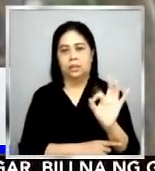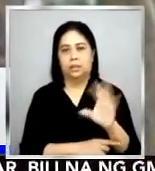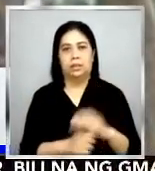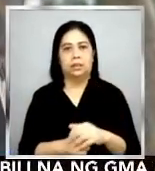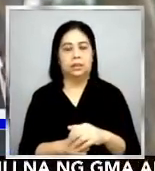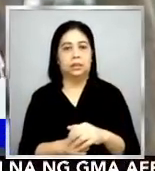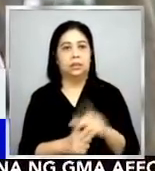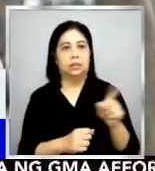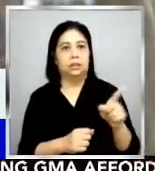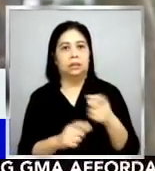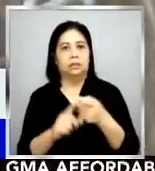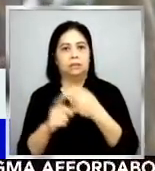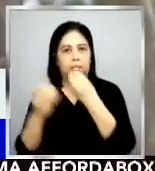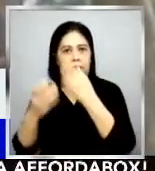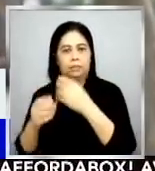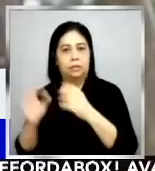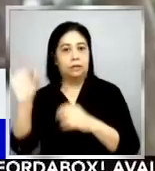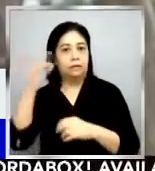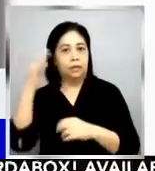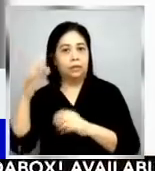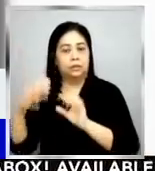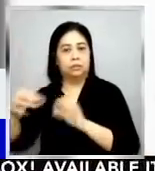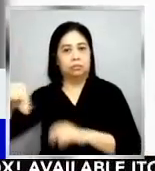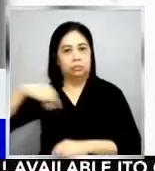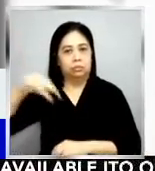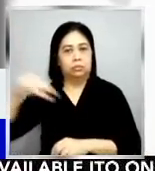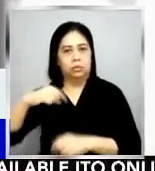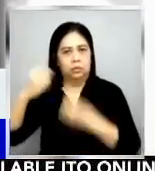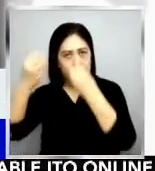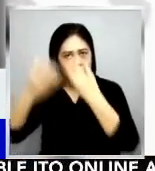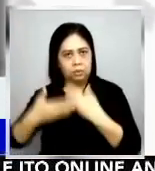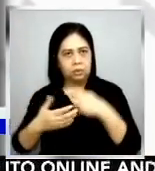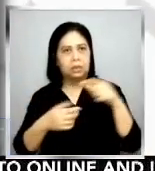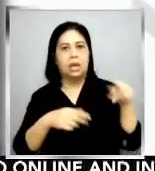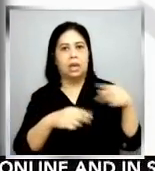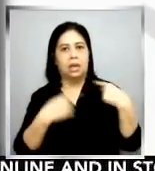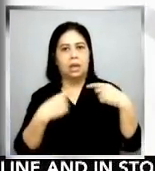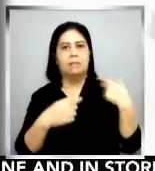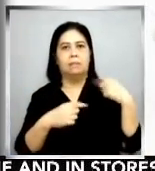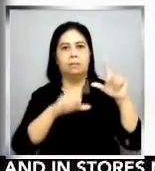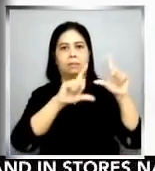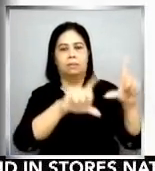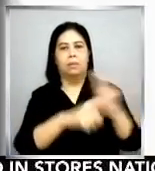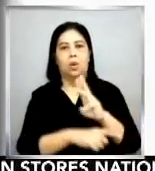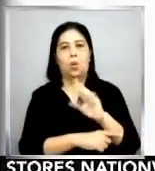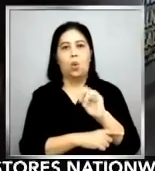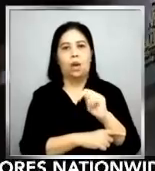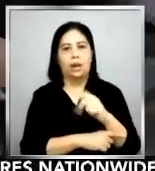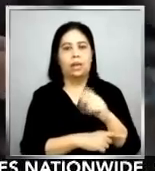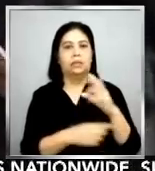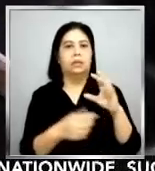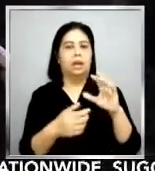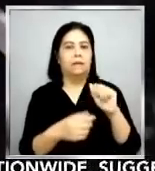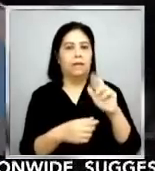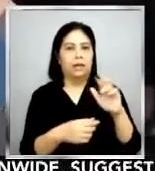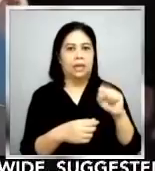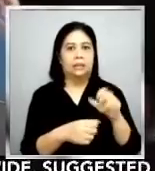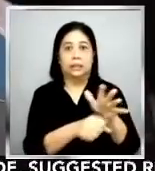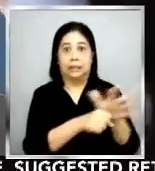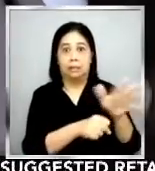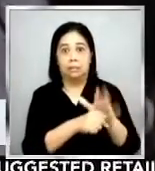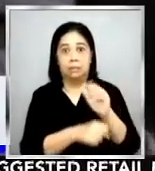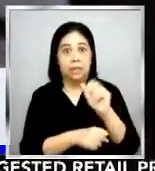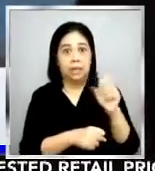French counterparts informing us that the subject has an outstanding warrant of arrest in France for rape cases on children. We immediately